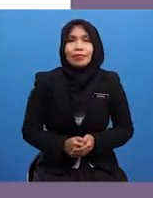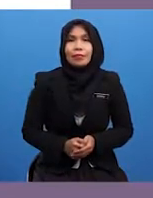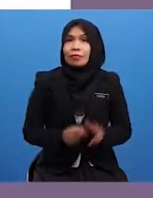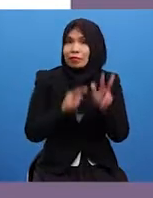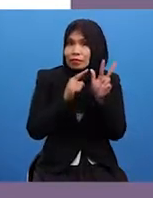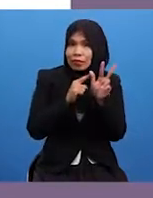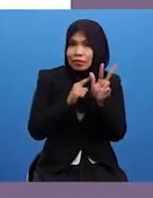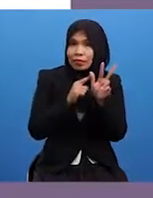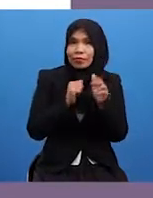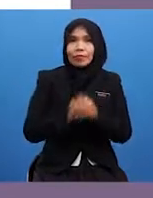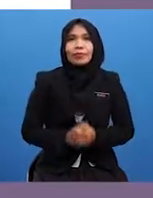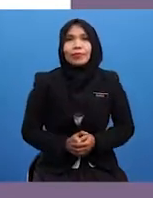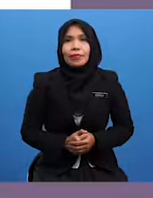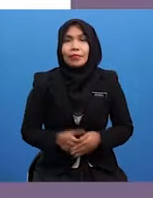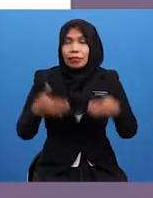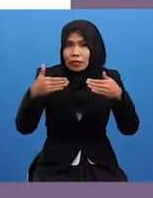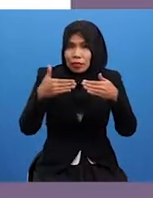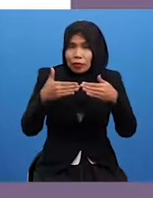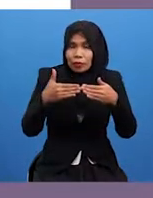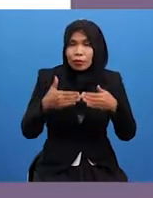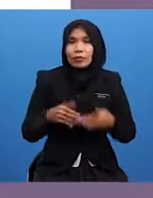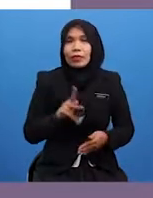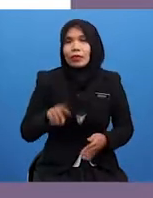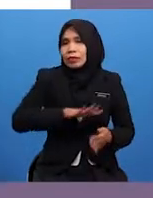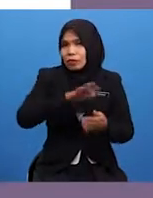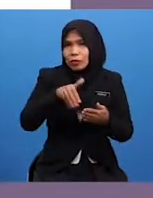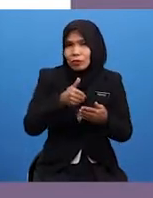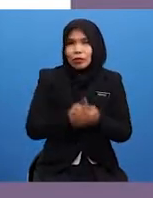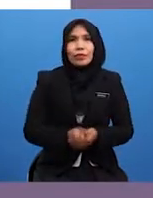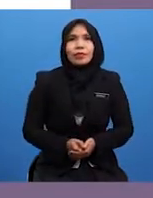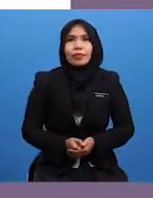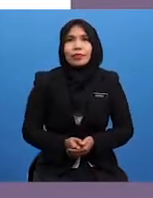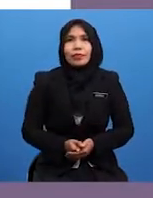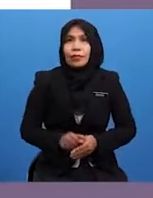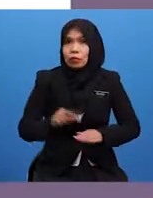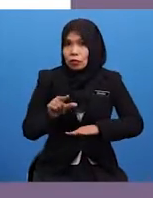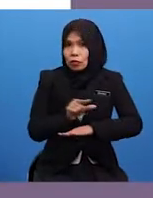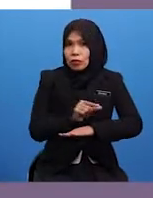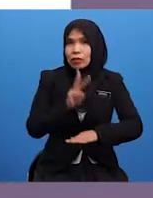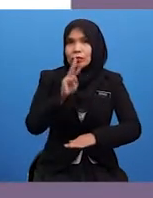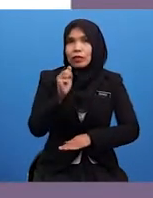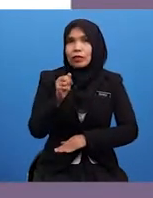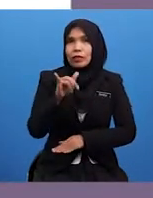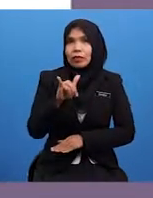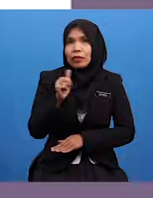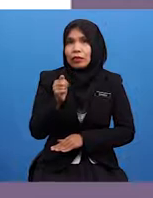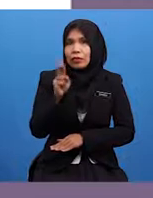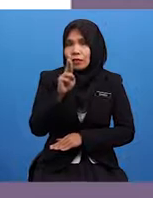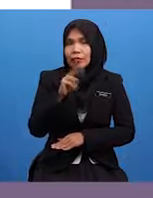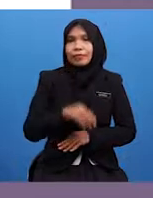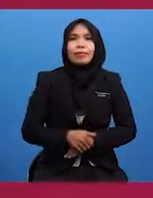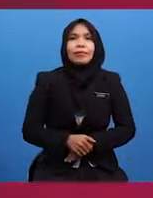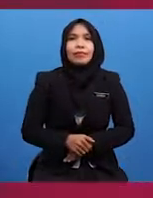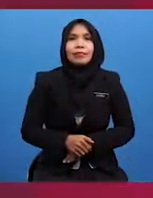Akhir sekali, kita sambungkan semua komponen menggunakan wayar-wayar penyambung. Lita